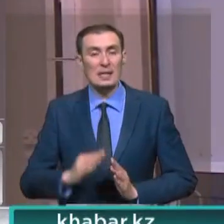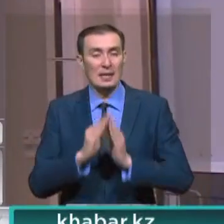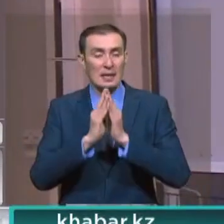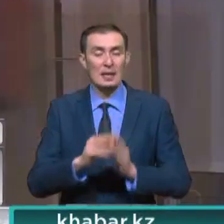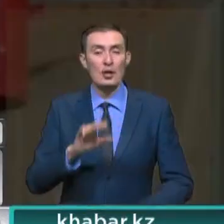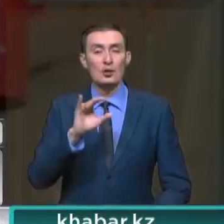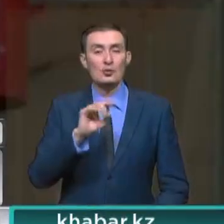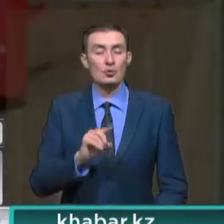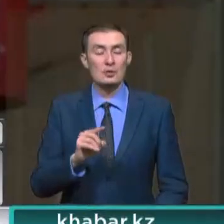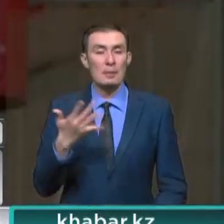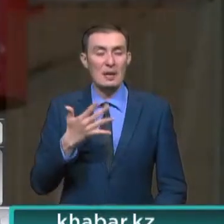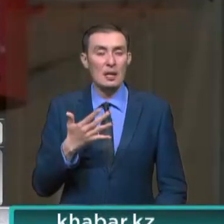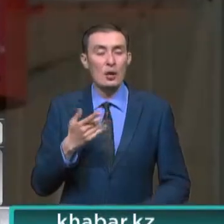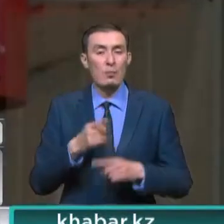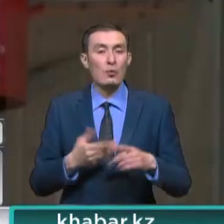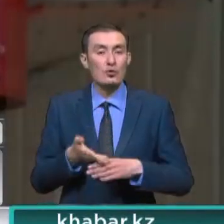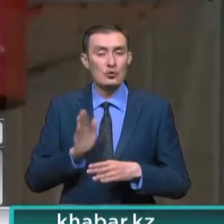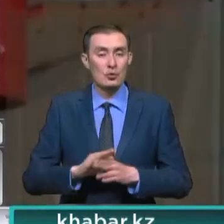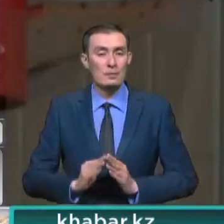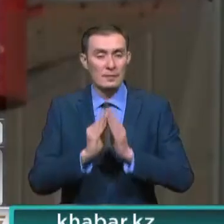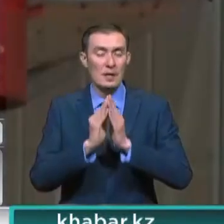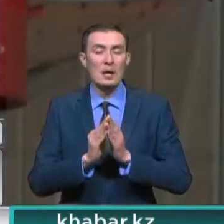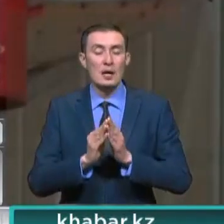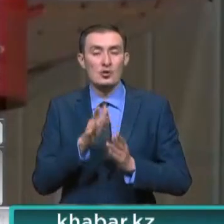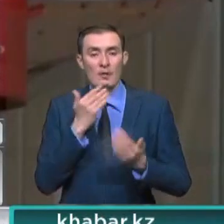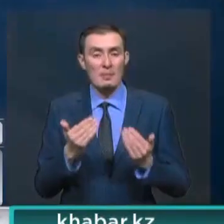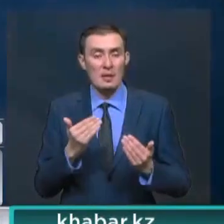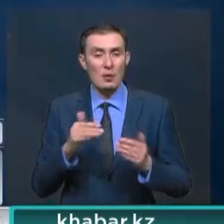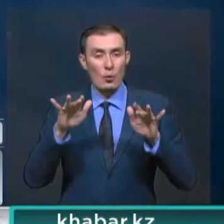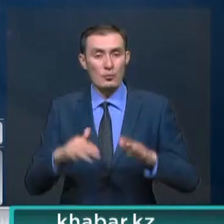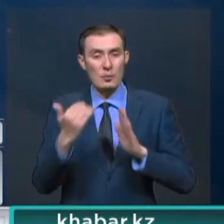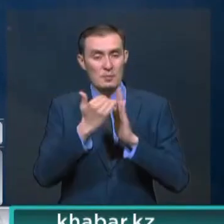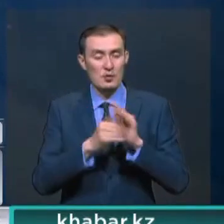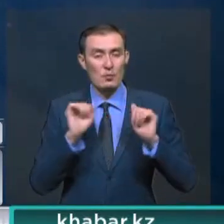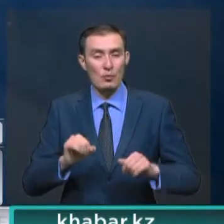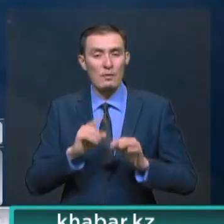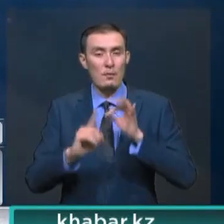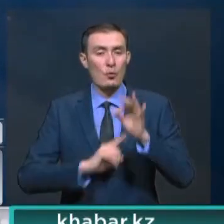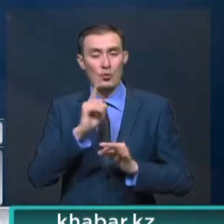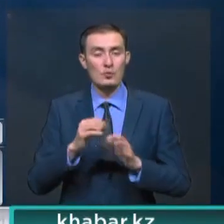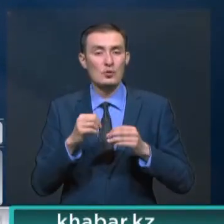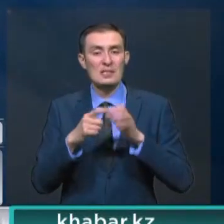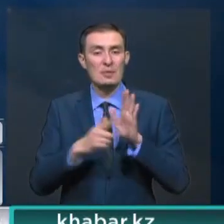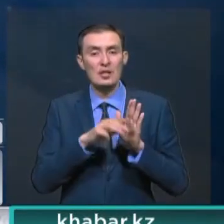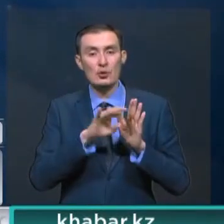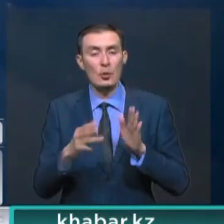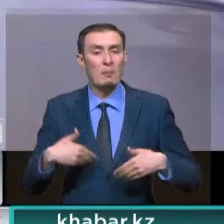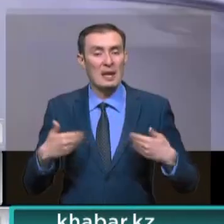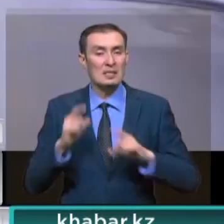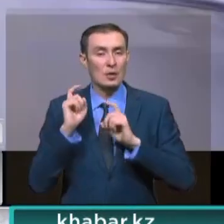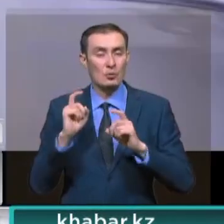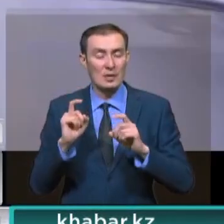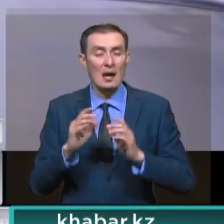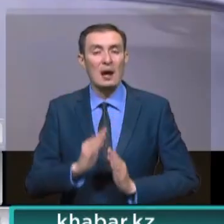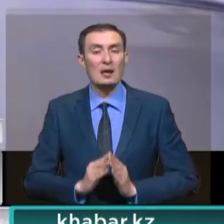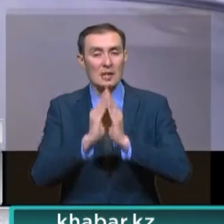Это полутяжелый двухступенчатый носитель нового поколения с современной элементной базой. Он способен выводить в космос до 17,5 тонн полезной нагрузки.